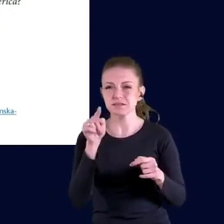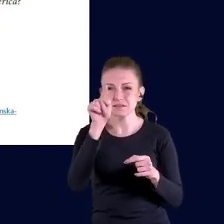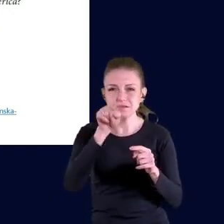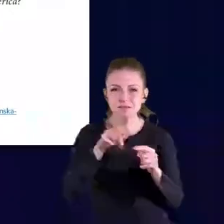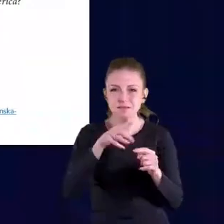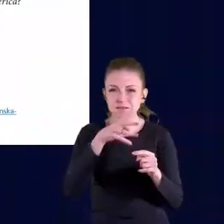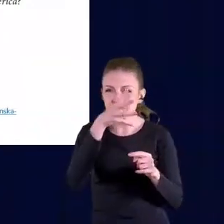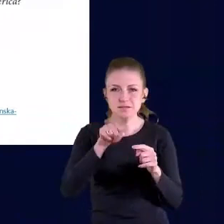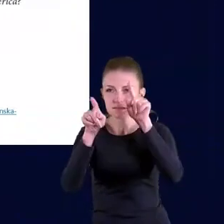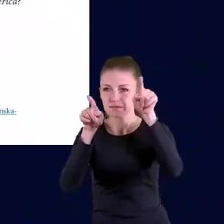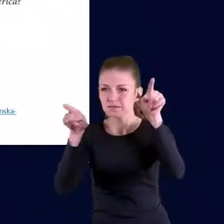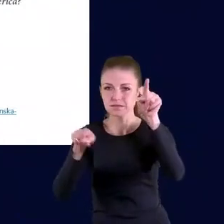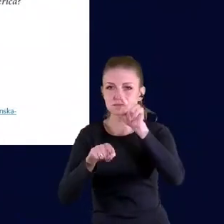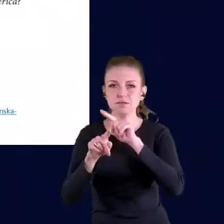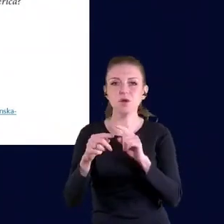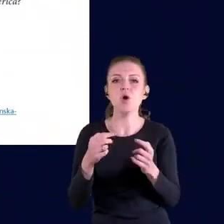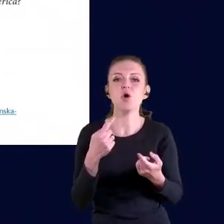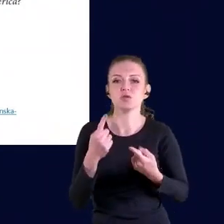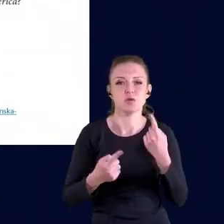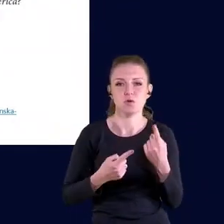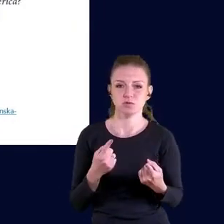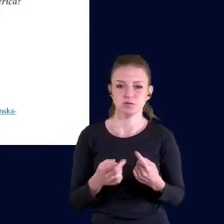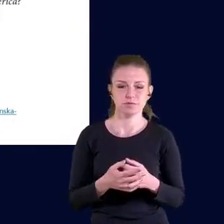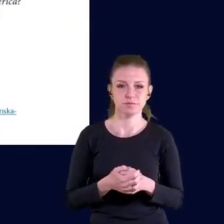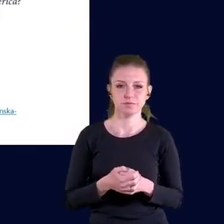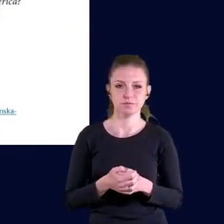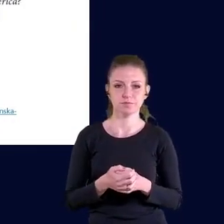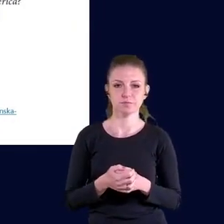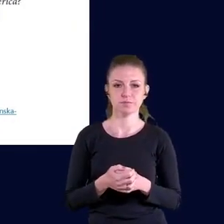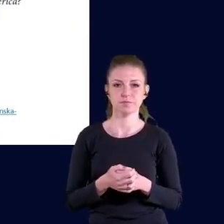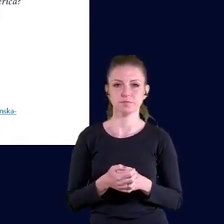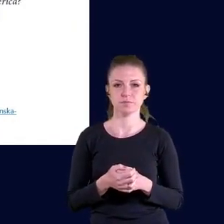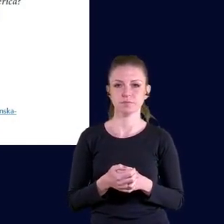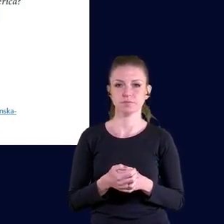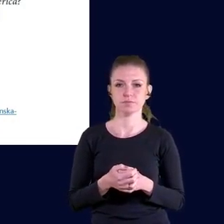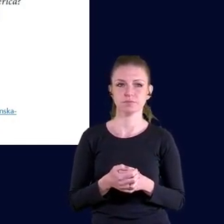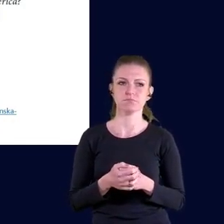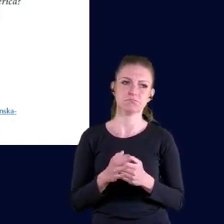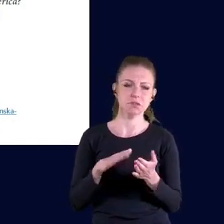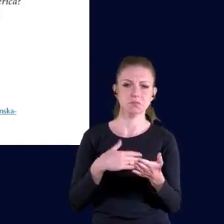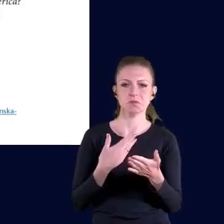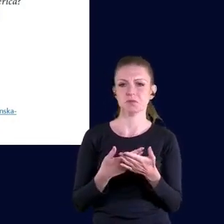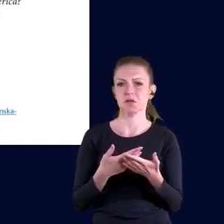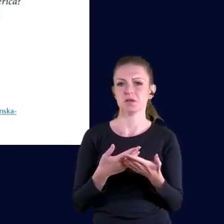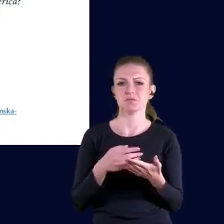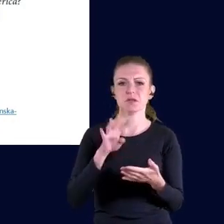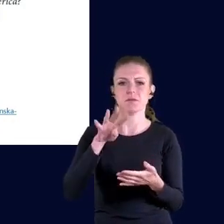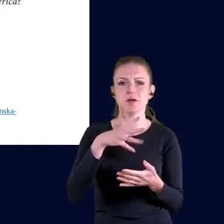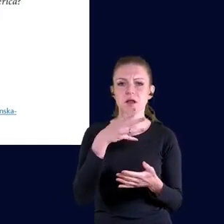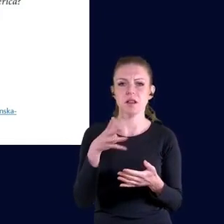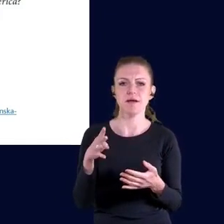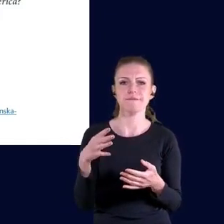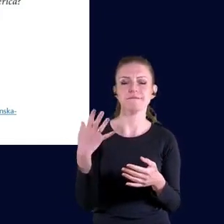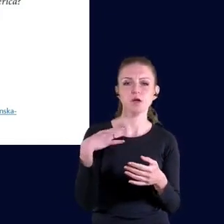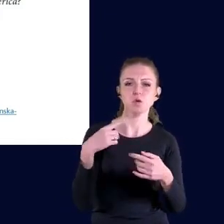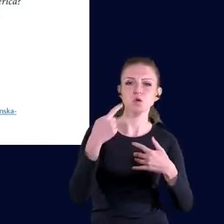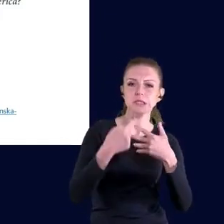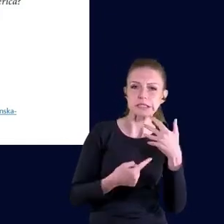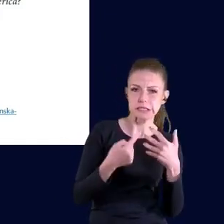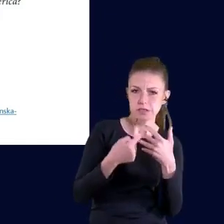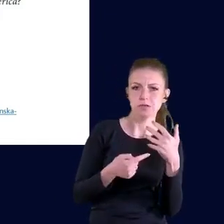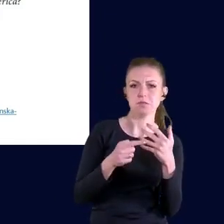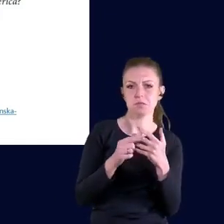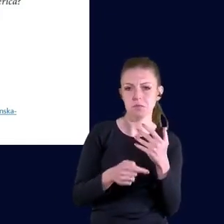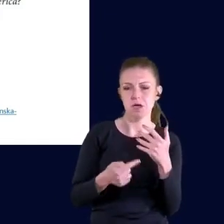ile tabele które stosujemy żeby przedstawiać dane takie typowe tabelaryczna jakieś wartości liczbowe tego